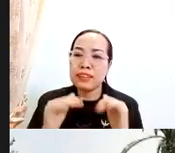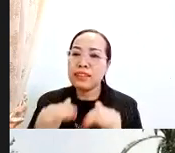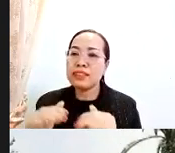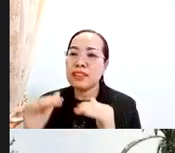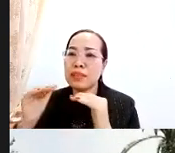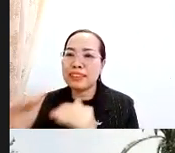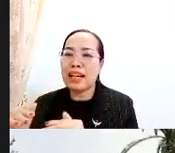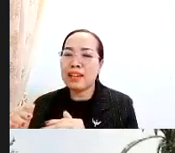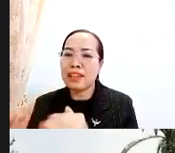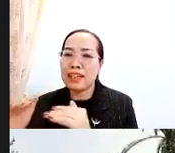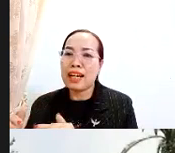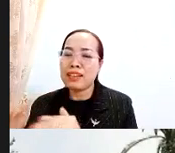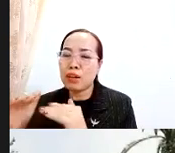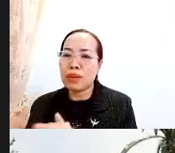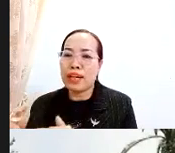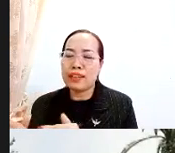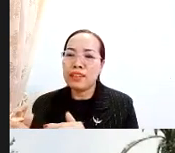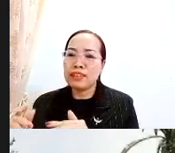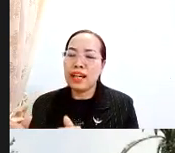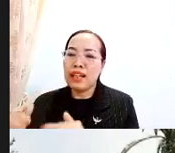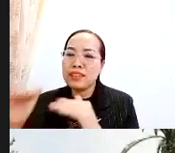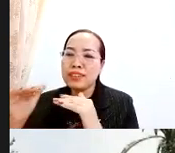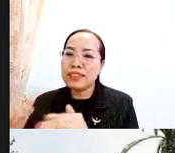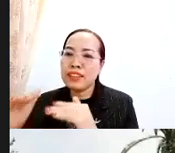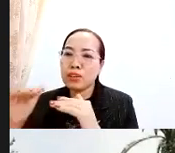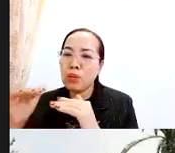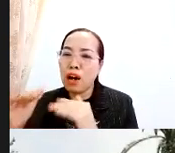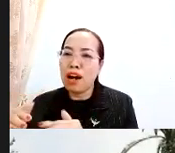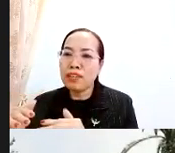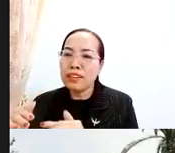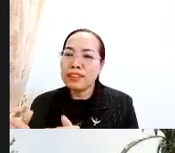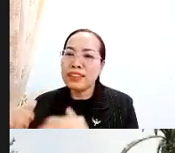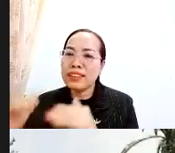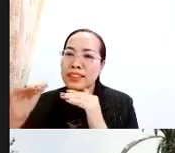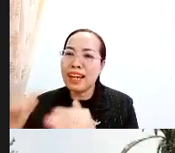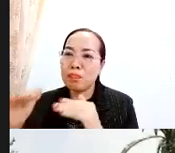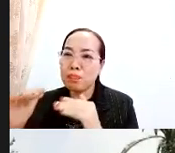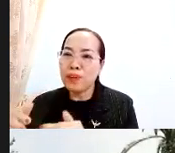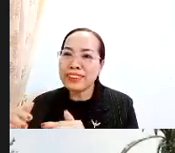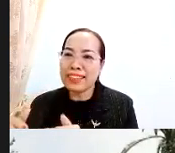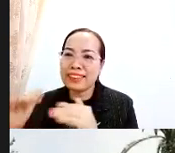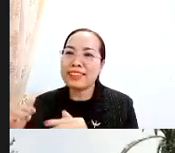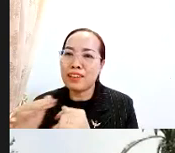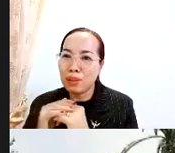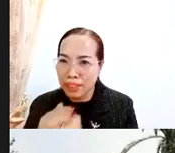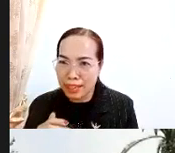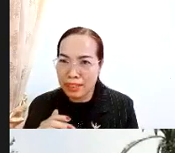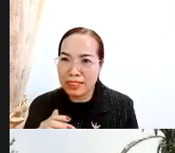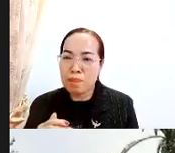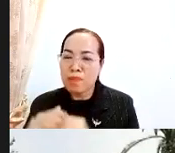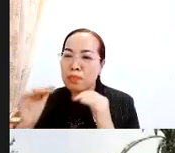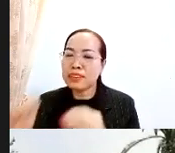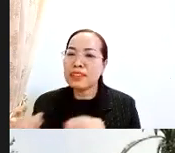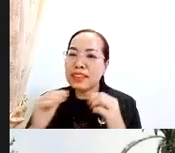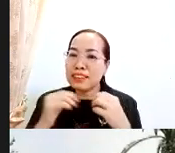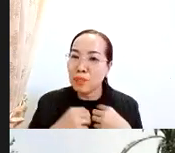dương chia mà cha ca lơ luôn ấy cha dương chia tu ong dương chi nẹt đi pon sạch rương đòi khron ai